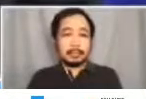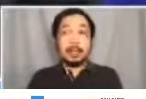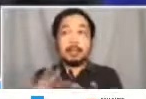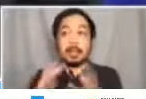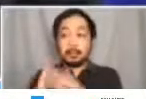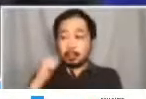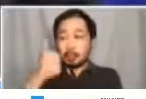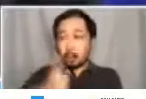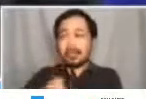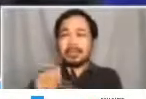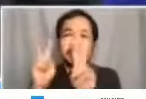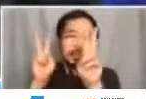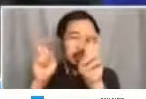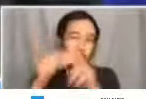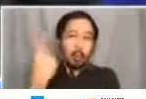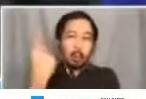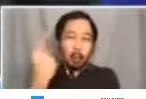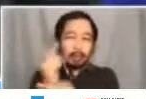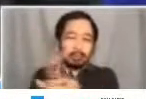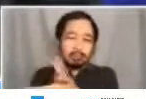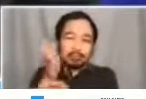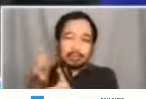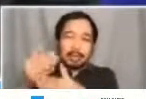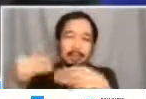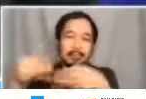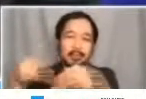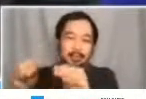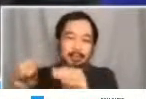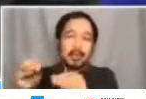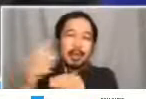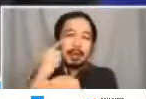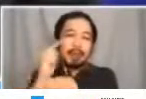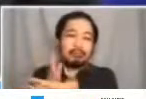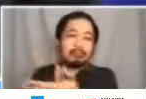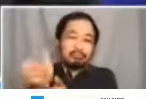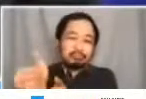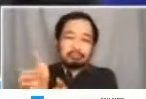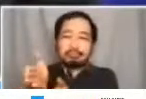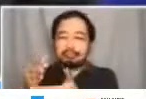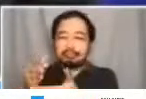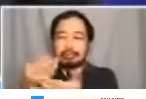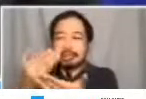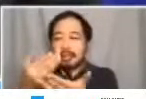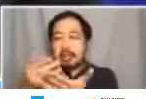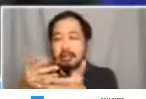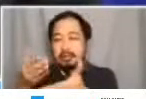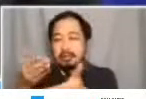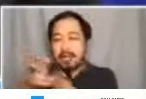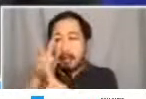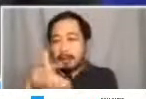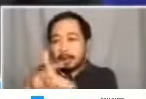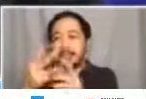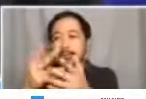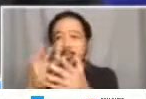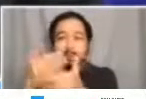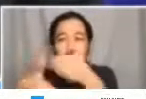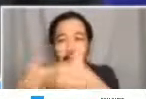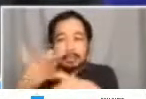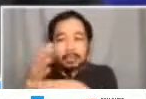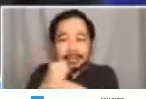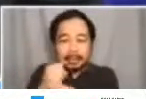Laging Handa, Radyo Pilipinas Special Coverage. Maraming salamat, Amy. Samantala, Southern Leyte mananatili sa General